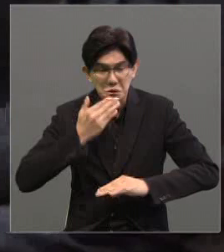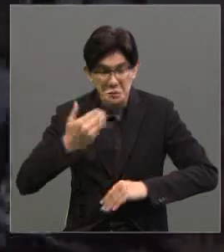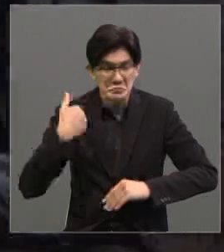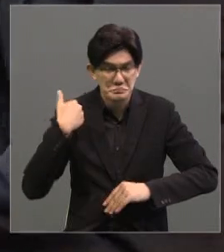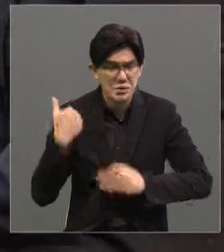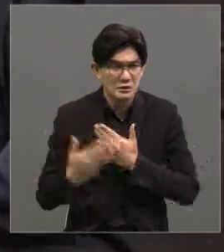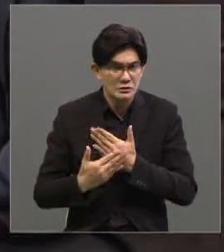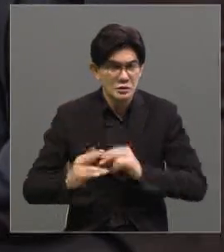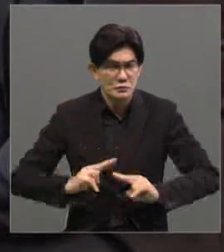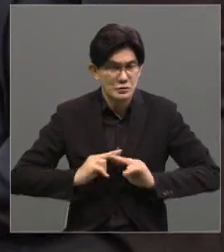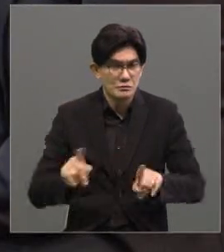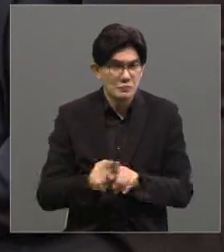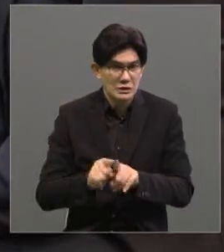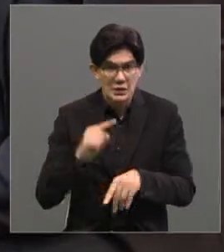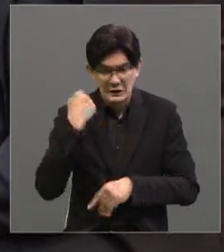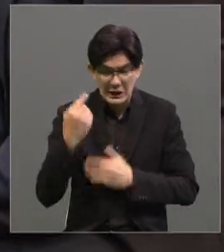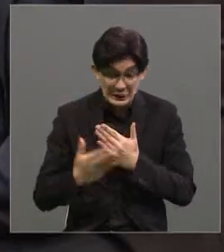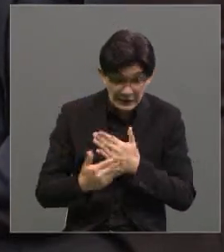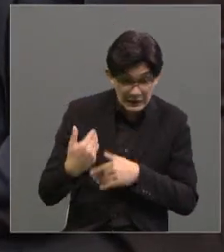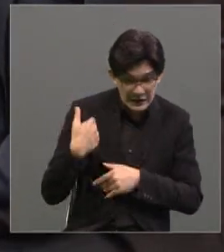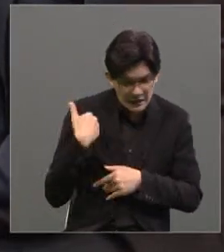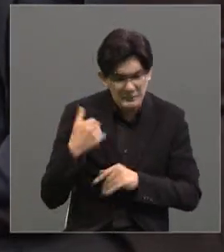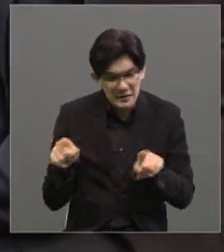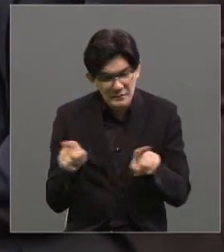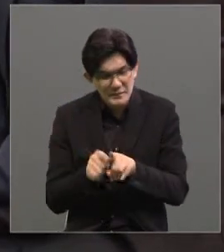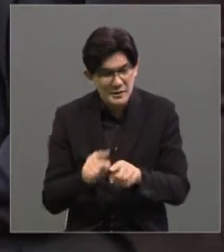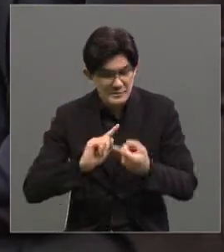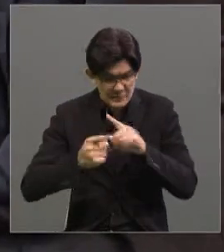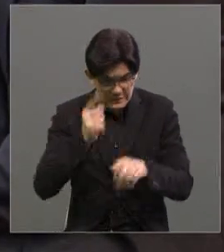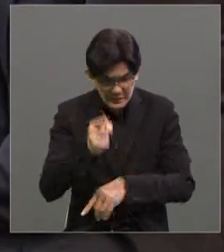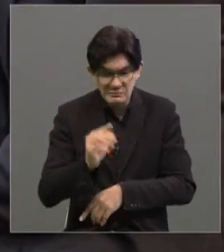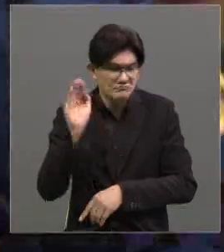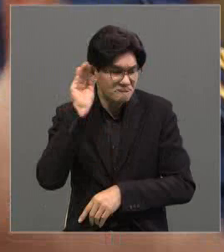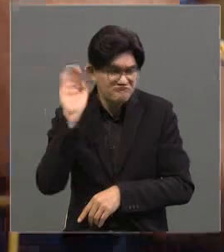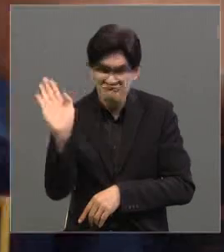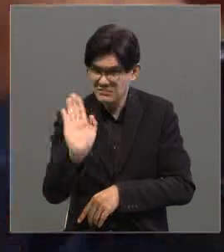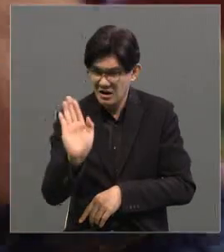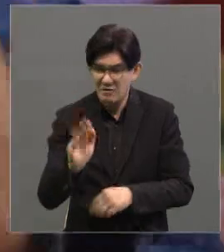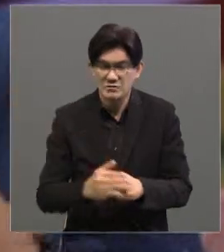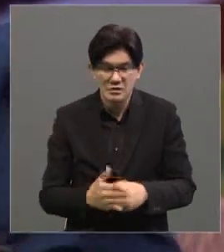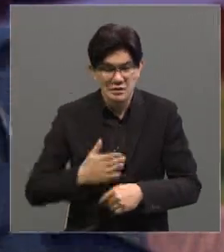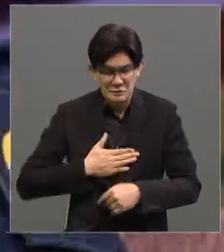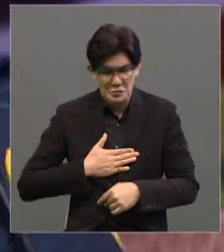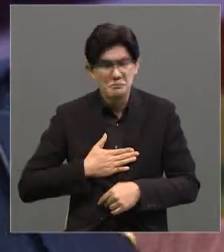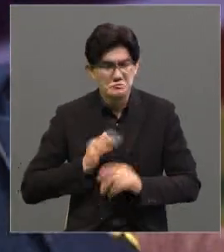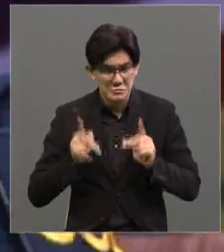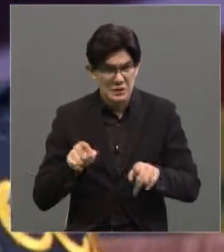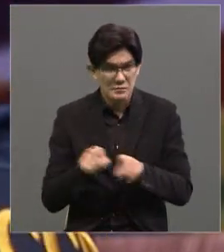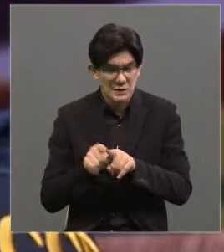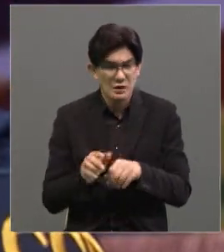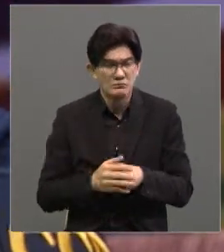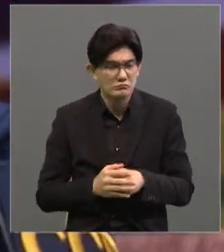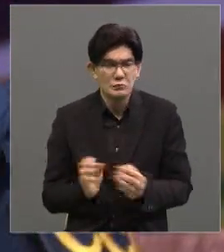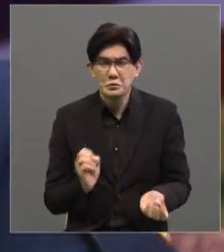คือบอกตัวเองด้วยใครเข้ามาทักเราแม้ว่าโอ้โหจะเหมือนเพื่อนเราเลยเชื่อไม่ได้แล้วนะใช่กรณีผมก็เคยเกิดขึ้นมาแล้วนะ